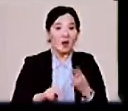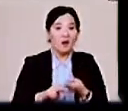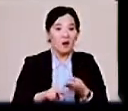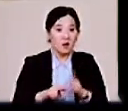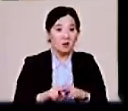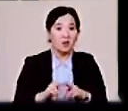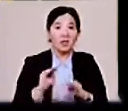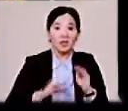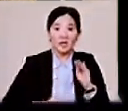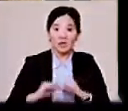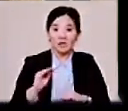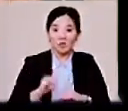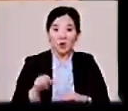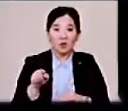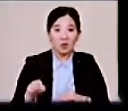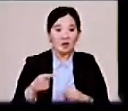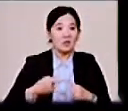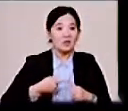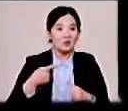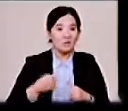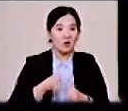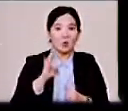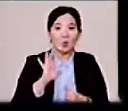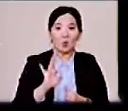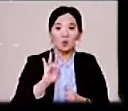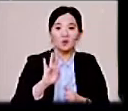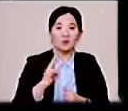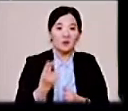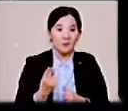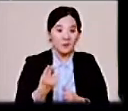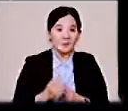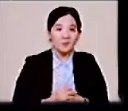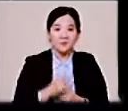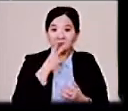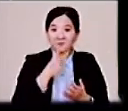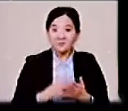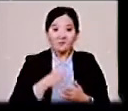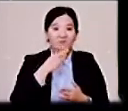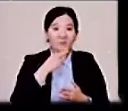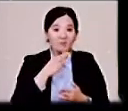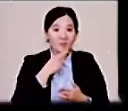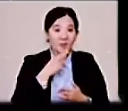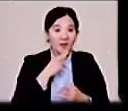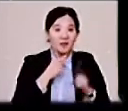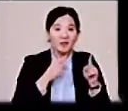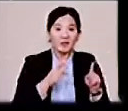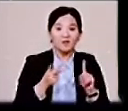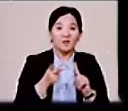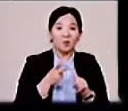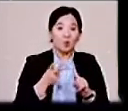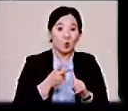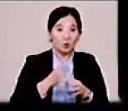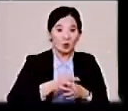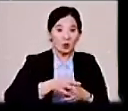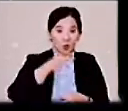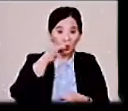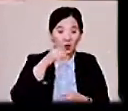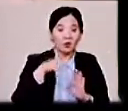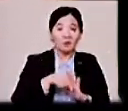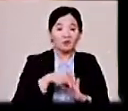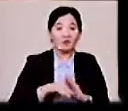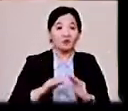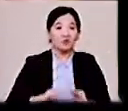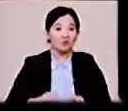этот раствор у нас называется концентрированным. Обратите, пожалуйста, внимание вот на этот сосуд. В